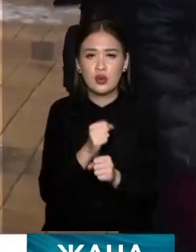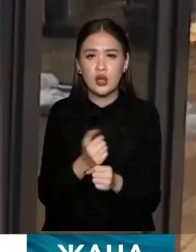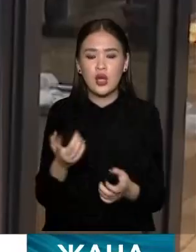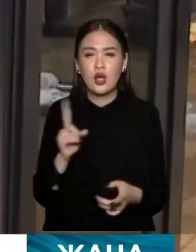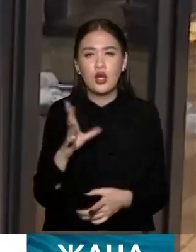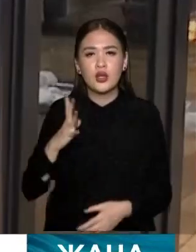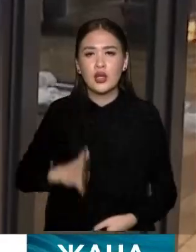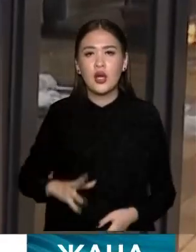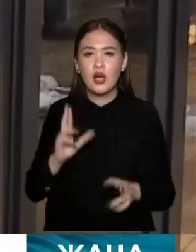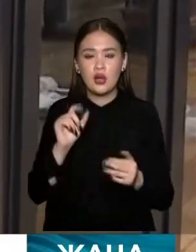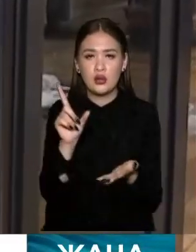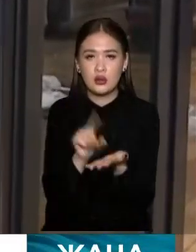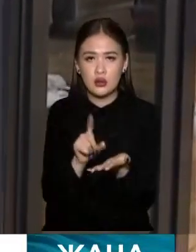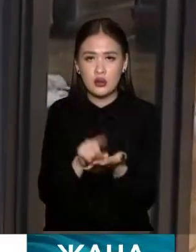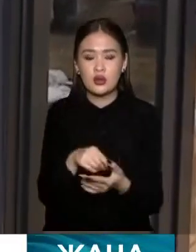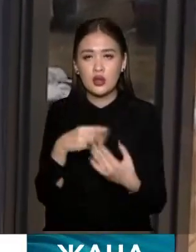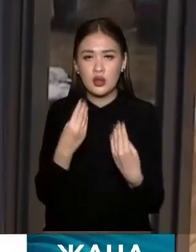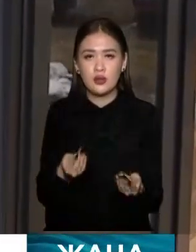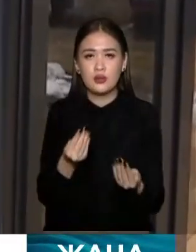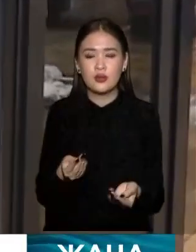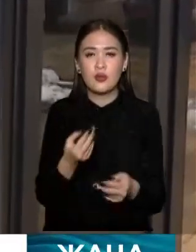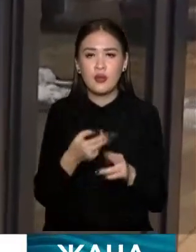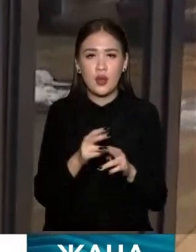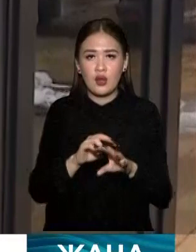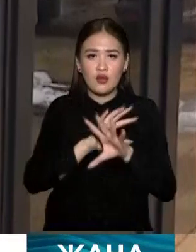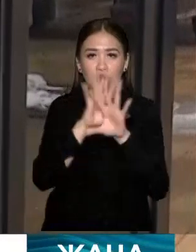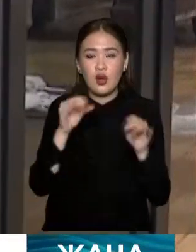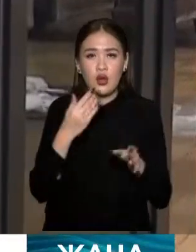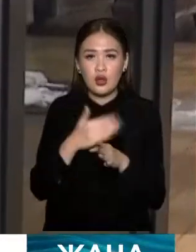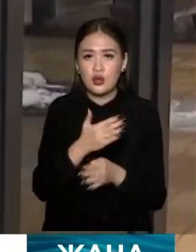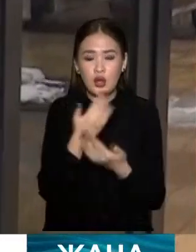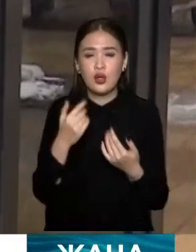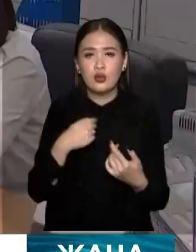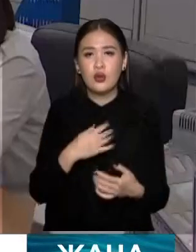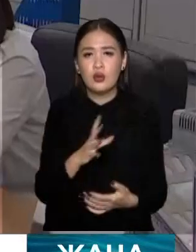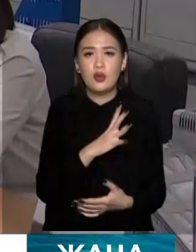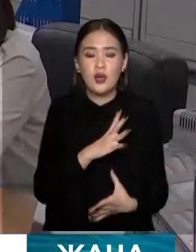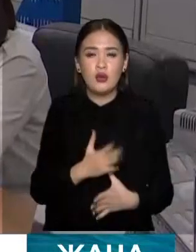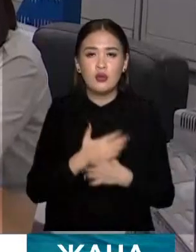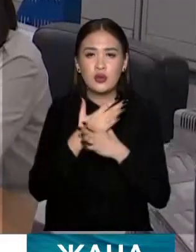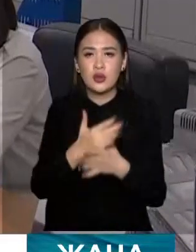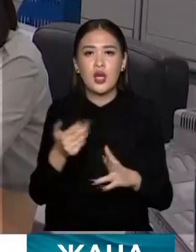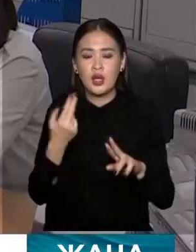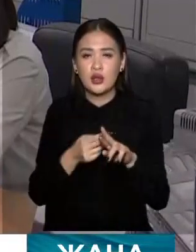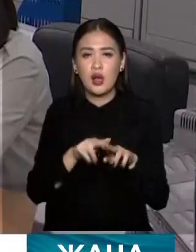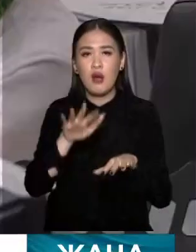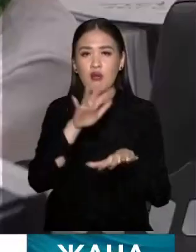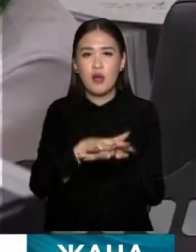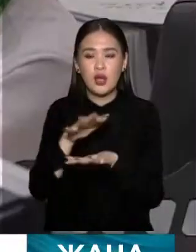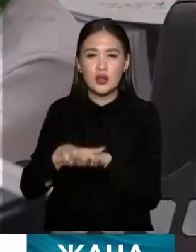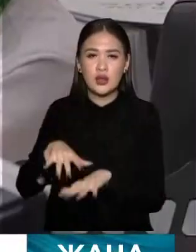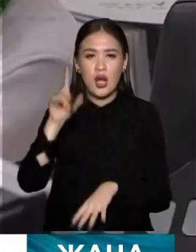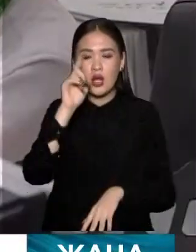отырамыз. Зейнетақыңыздан өтейсіз, иә? Иә. Бәрін өтемесек те береміз. Түбі өтейтінін білген банктер